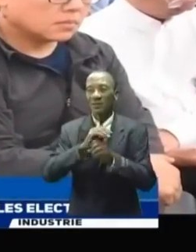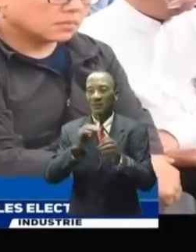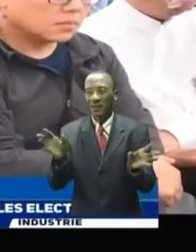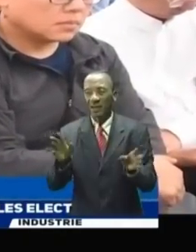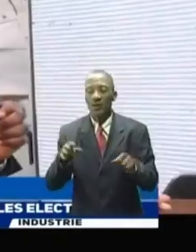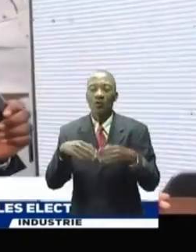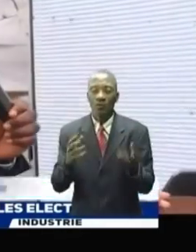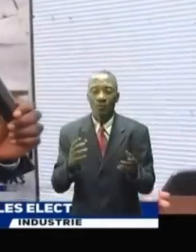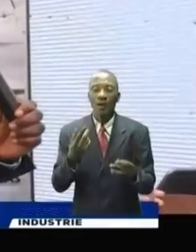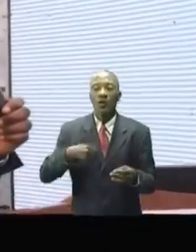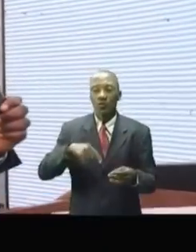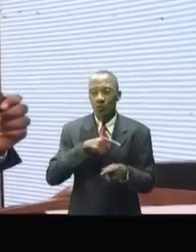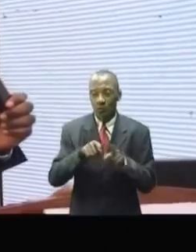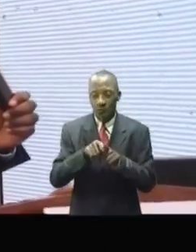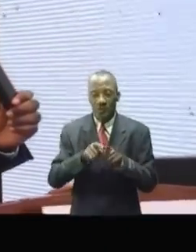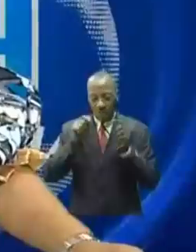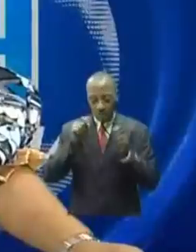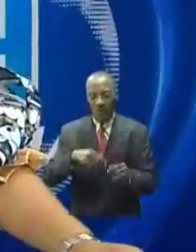le financement du FPI.